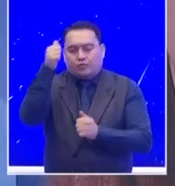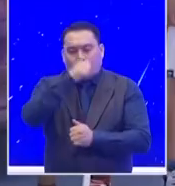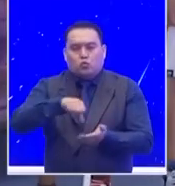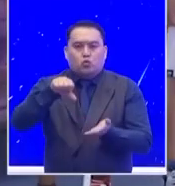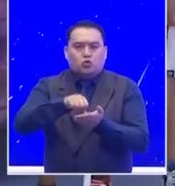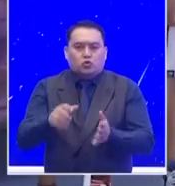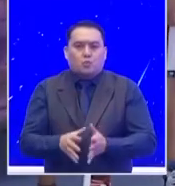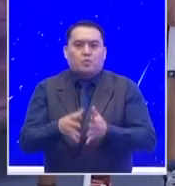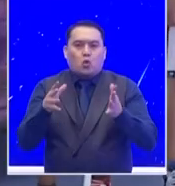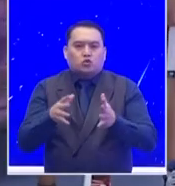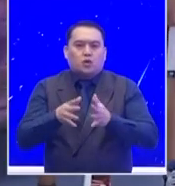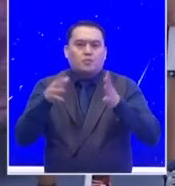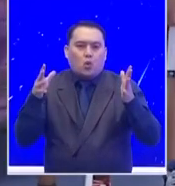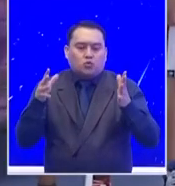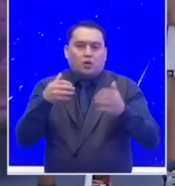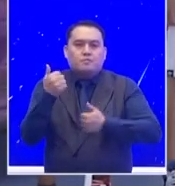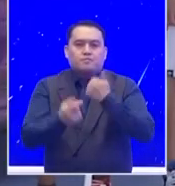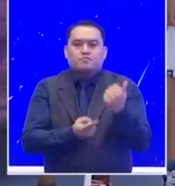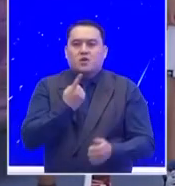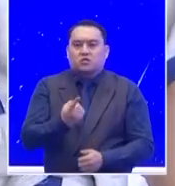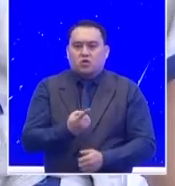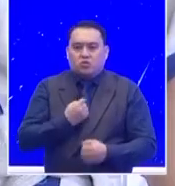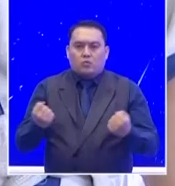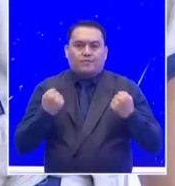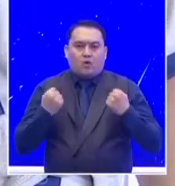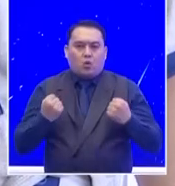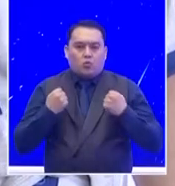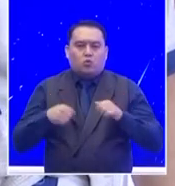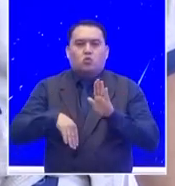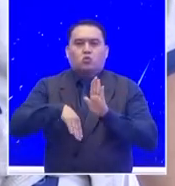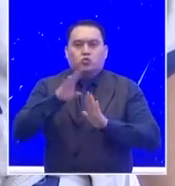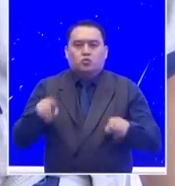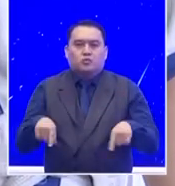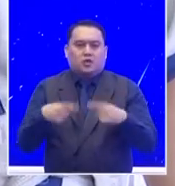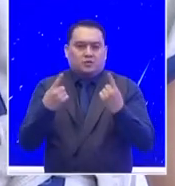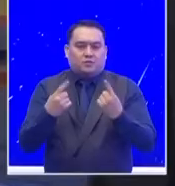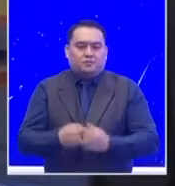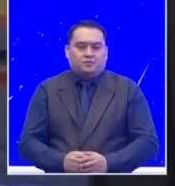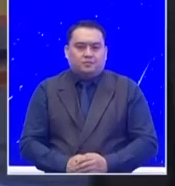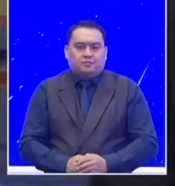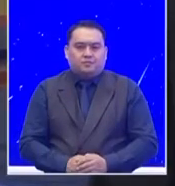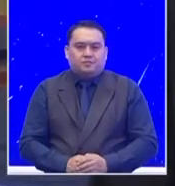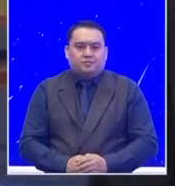становится только больше. От конкуренции растет и мастерство, и физические данные, и уровень спортсменов.